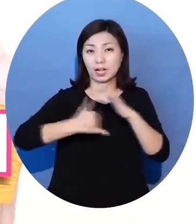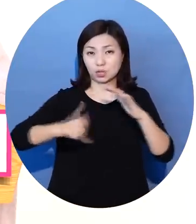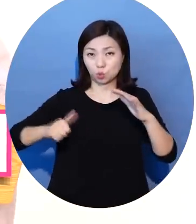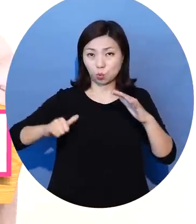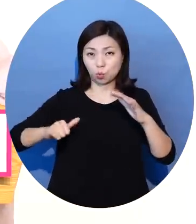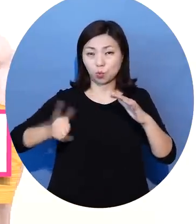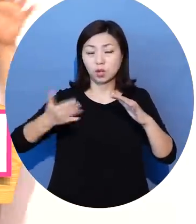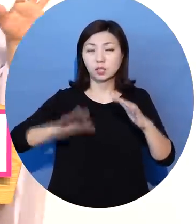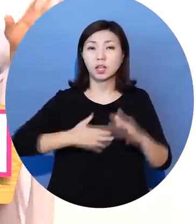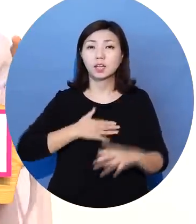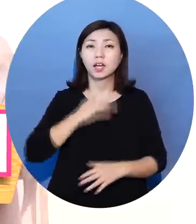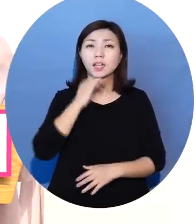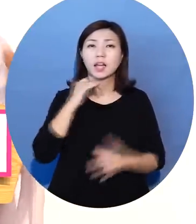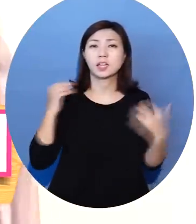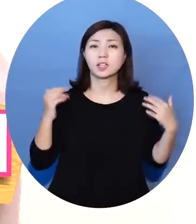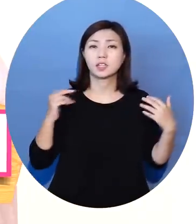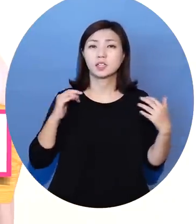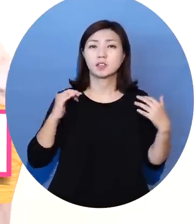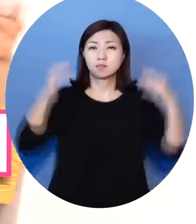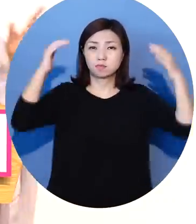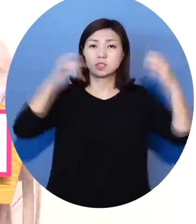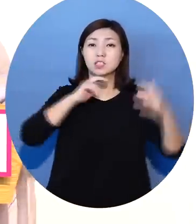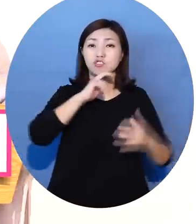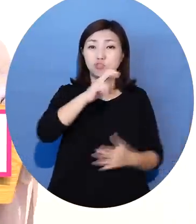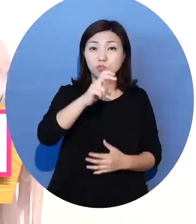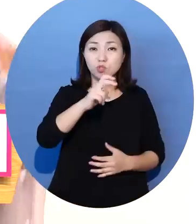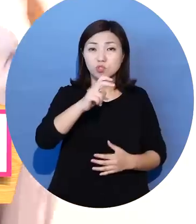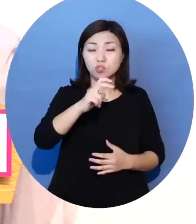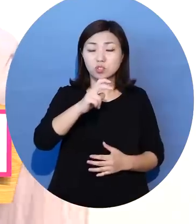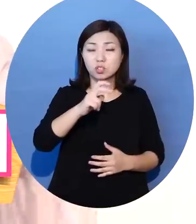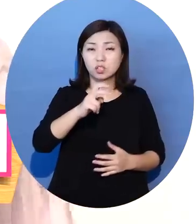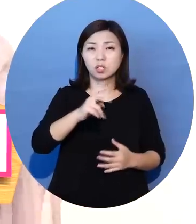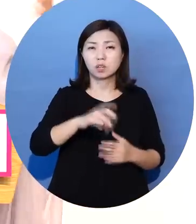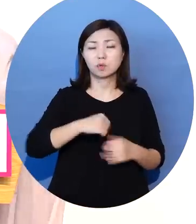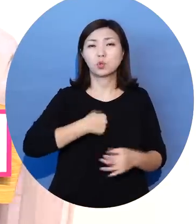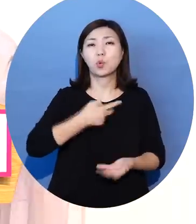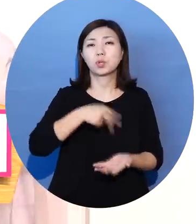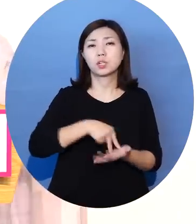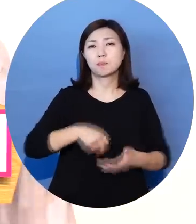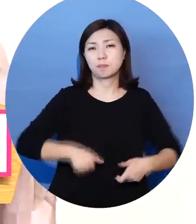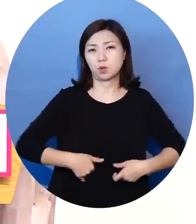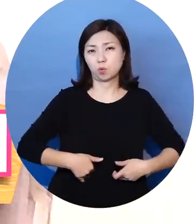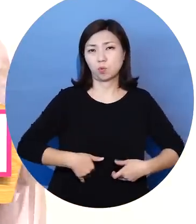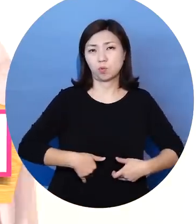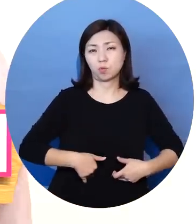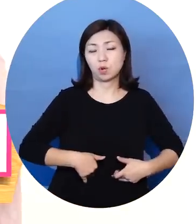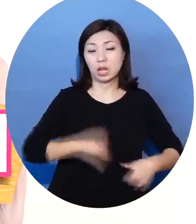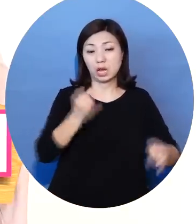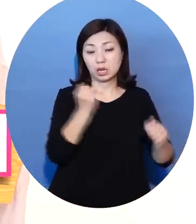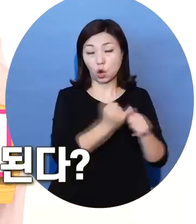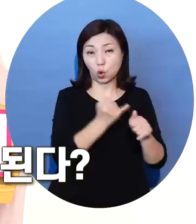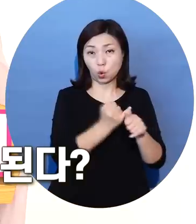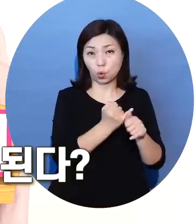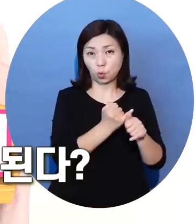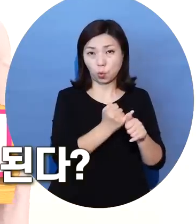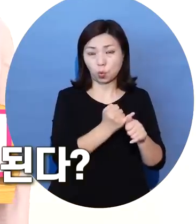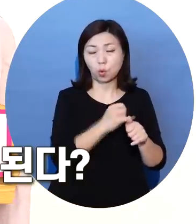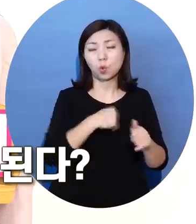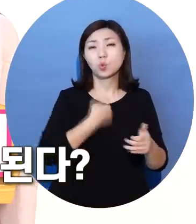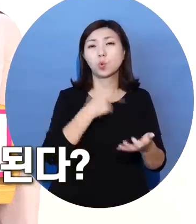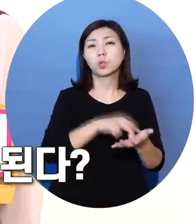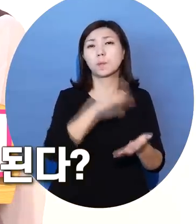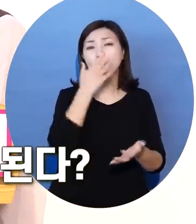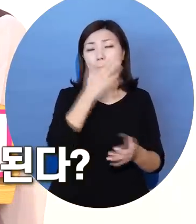근데 스무 살이 넘어가 내가 성년이 되면 독립을 하는 거예요. 특히 결혼을 하면 이제 독립을 해서